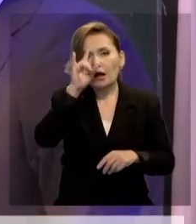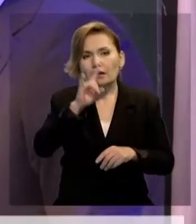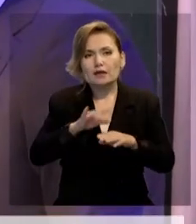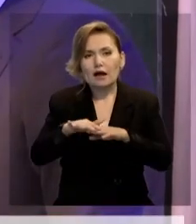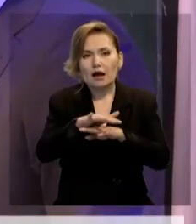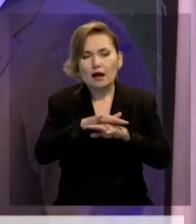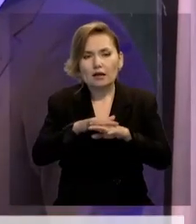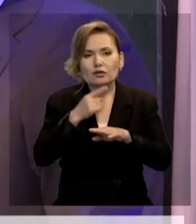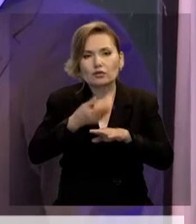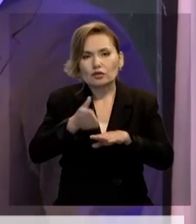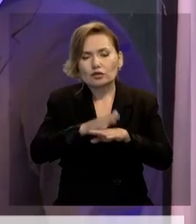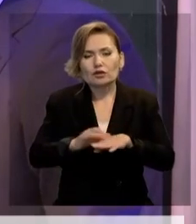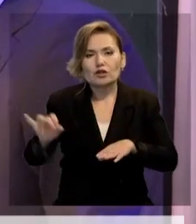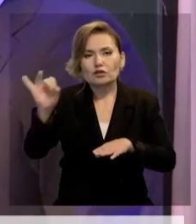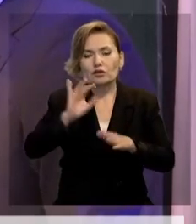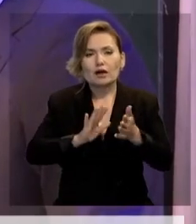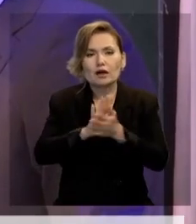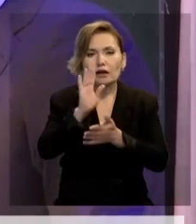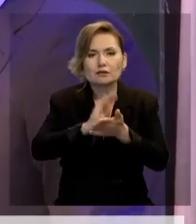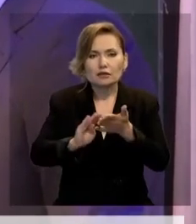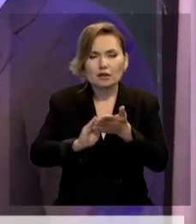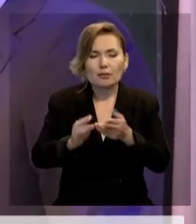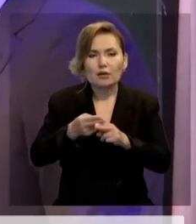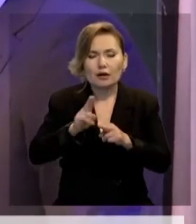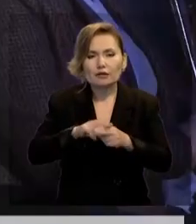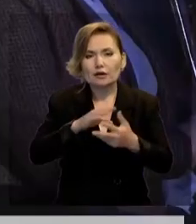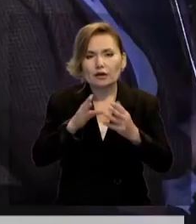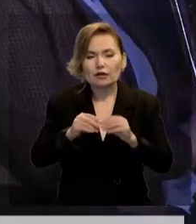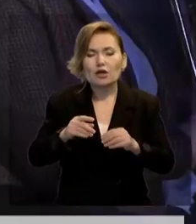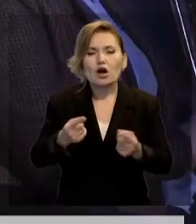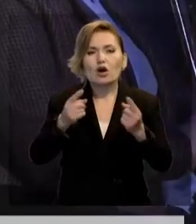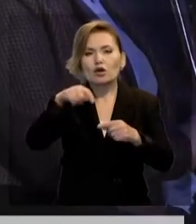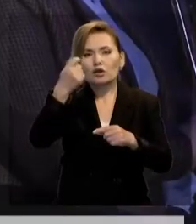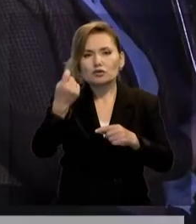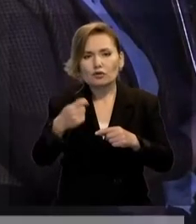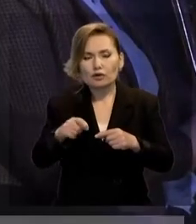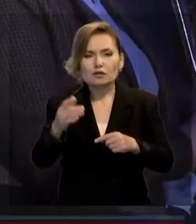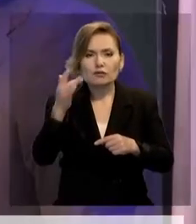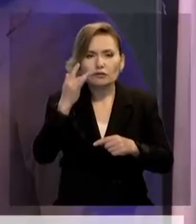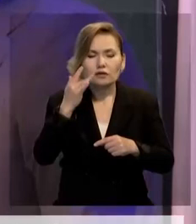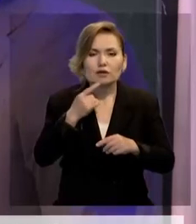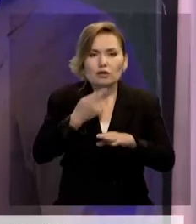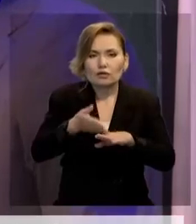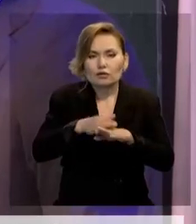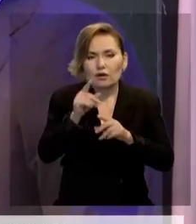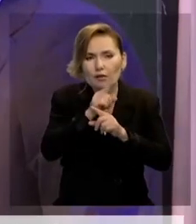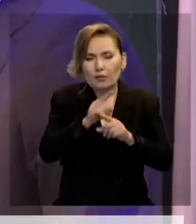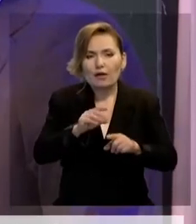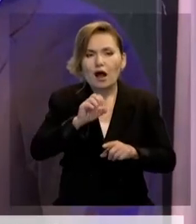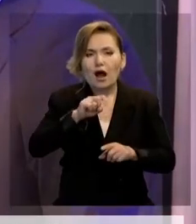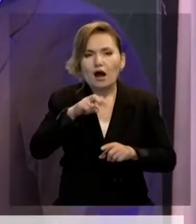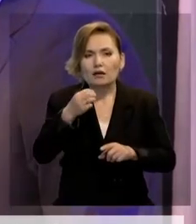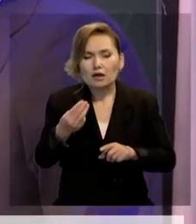кешті. 20-ші ғасырдың өзгерістерінде, төңкерісінде, отан соғысында тоқырауды да көрді. Алаш арыстары,